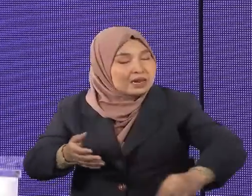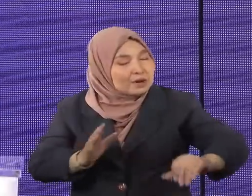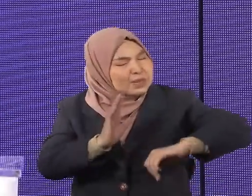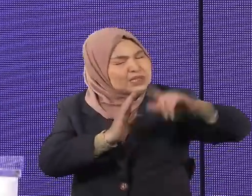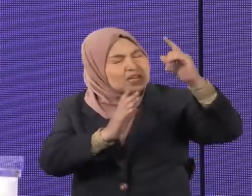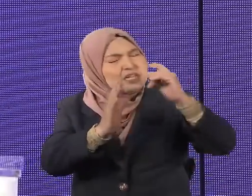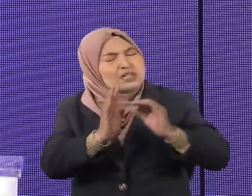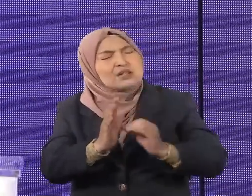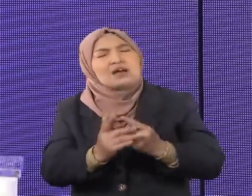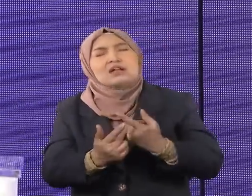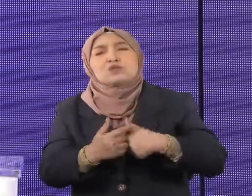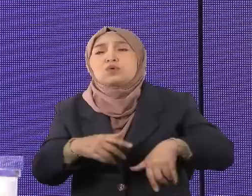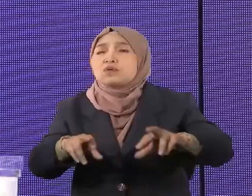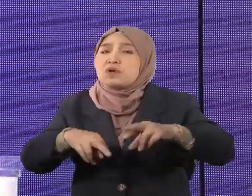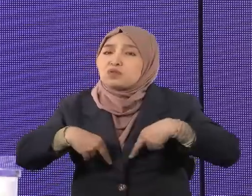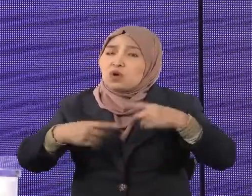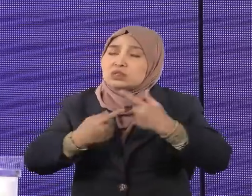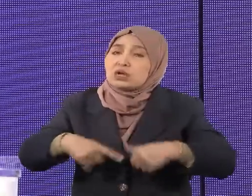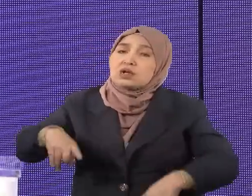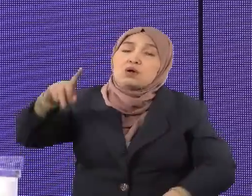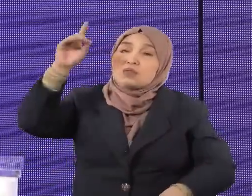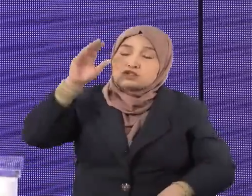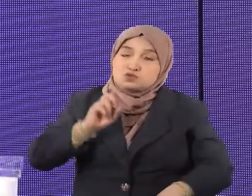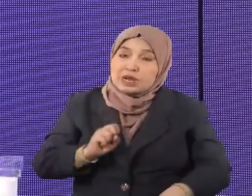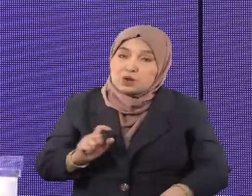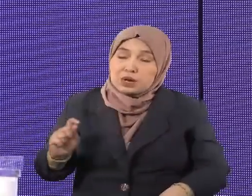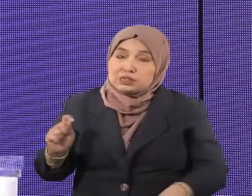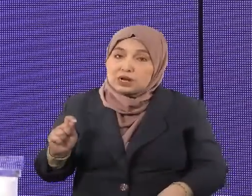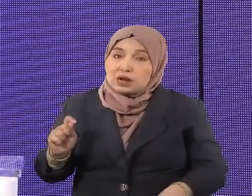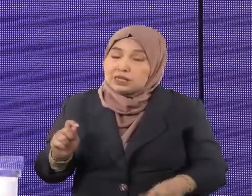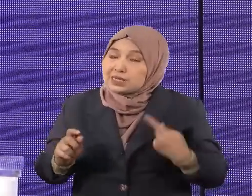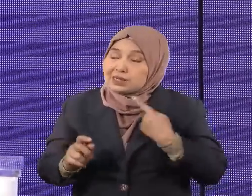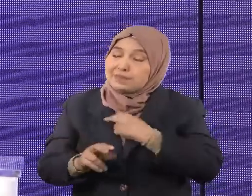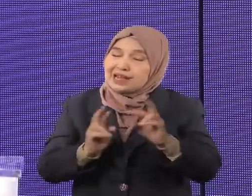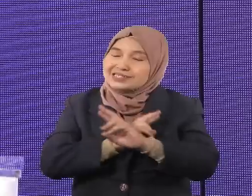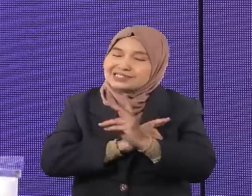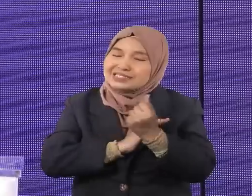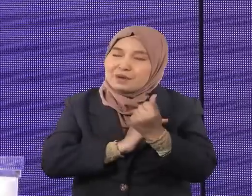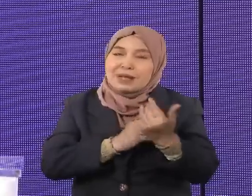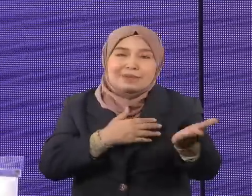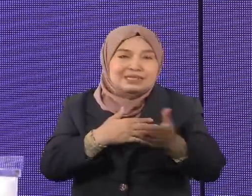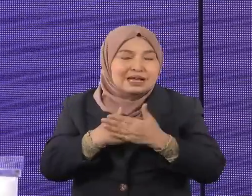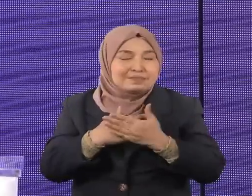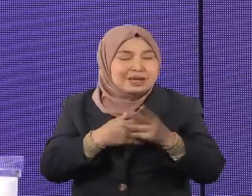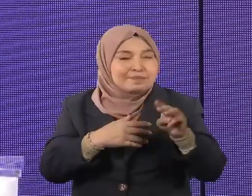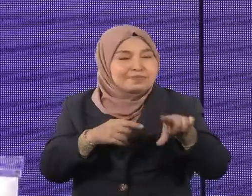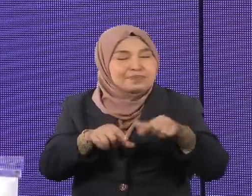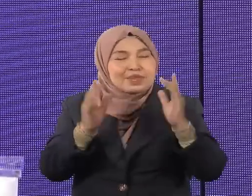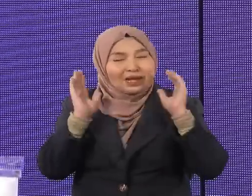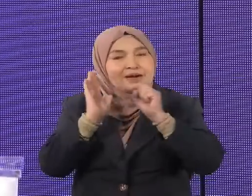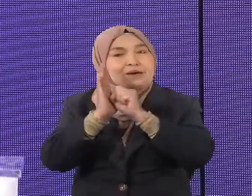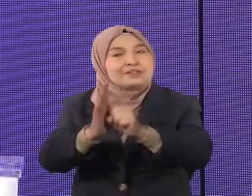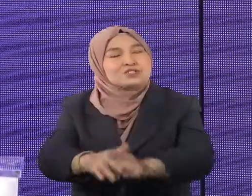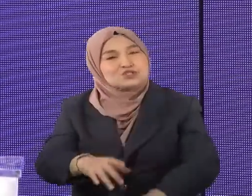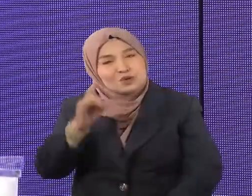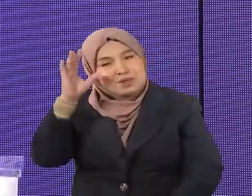tinggi daripada itu keredaan daripada Allah Subhanahu wa taala. Kita berehat sebentar, kembali semula selepas ini dalam My Quran Time dengan salat